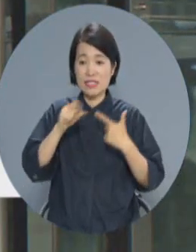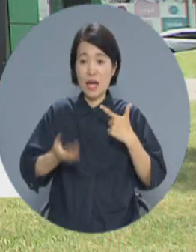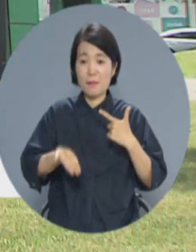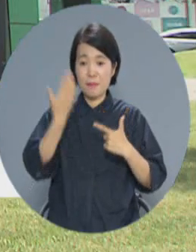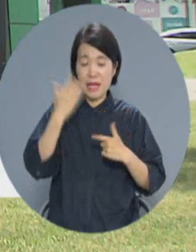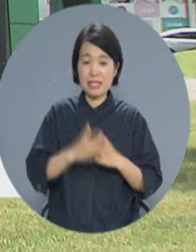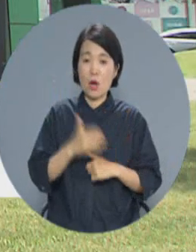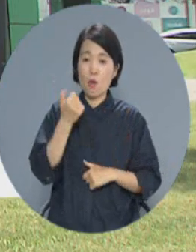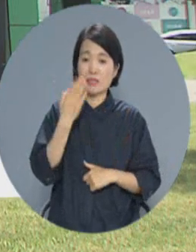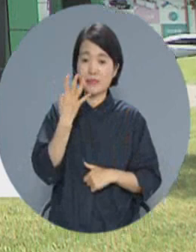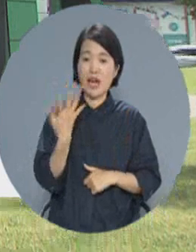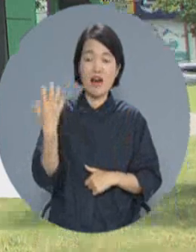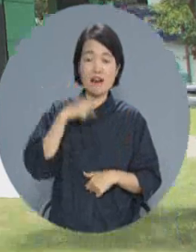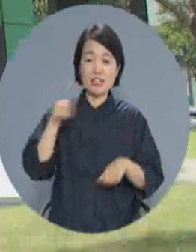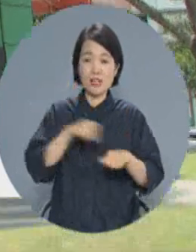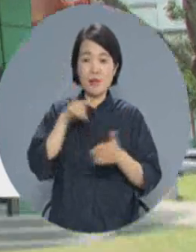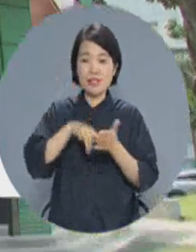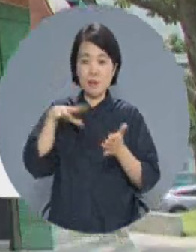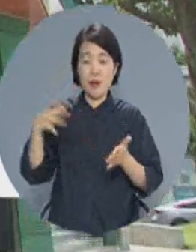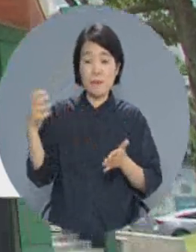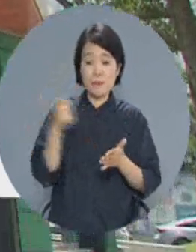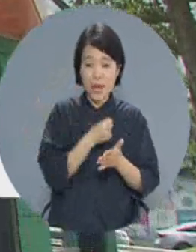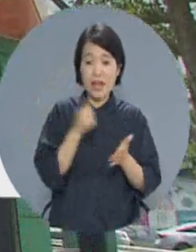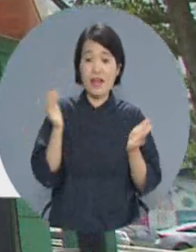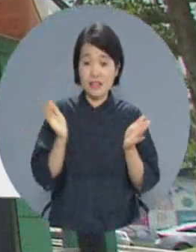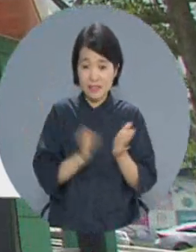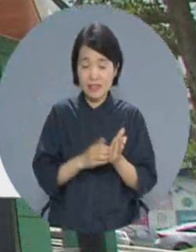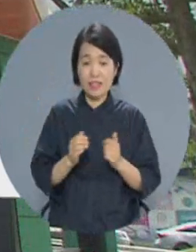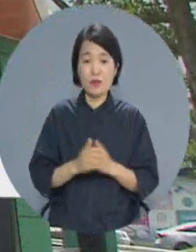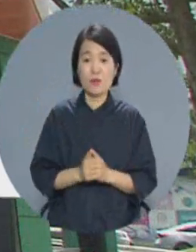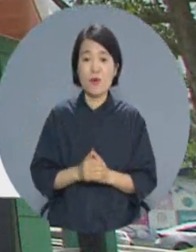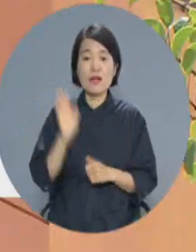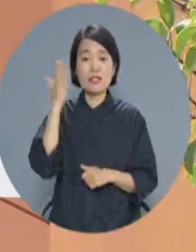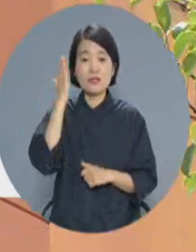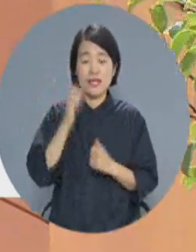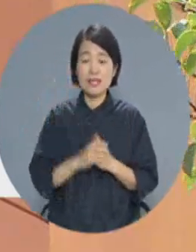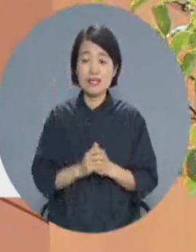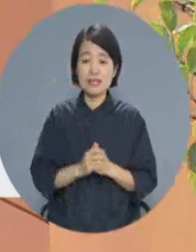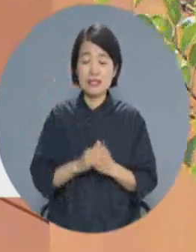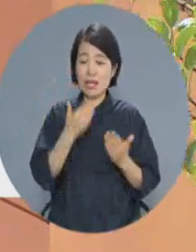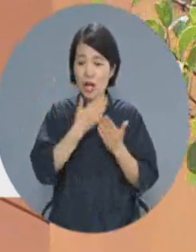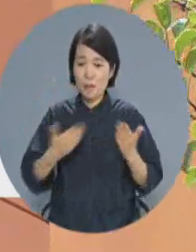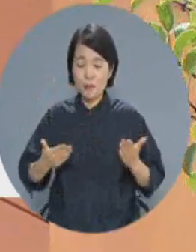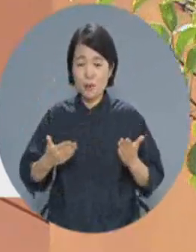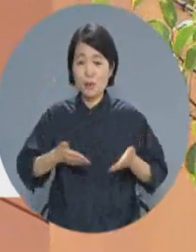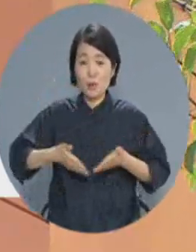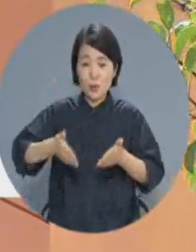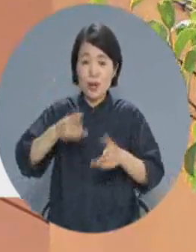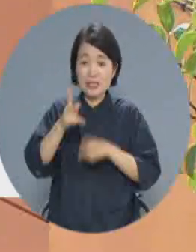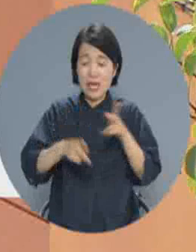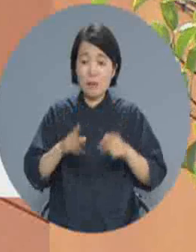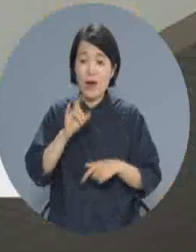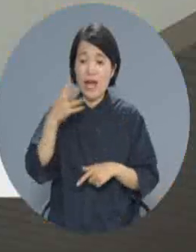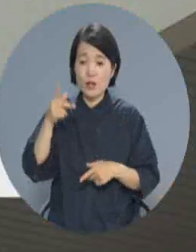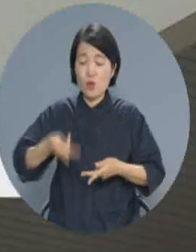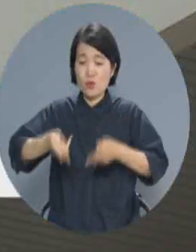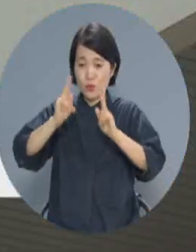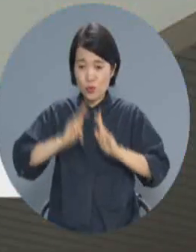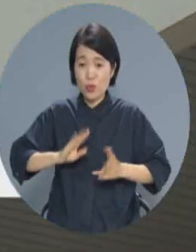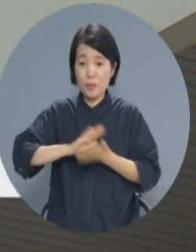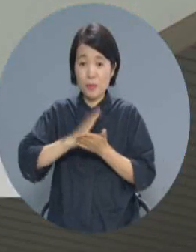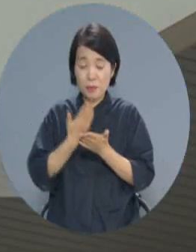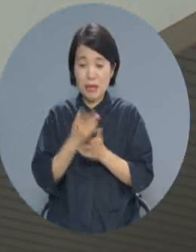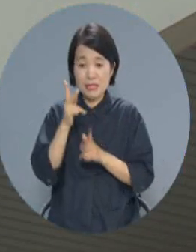상반기에 54억 원의 특별교부세를 확보한 데 이어 최근 강변로 녹지조성사업과 해룡육교